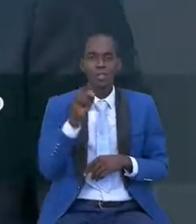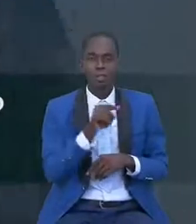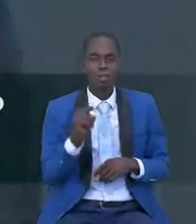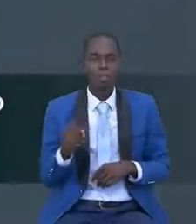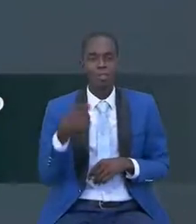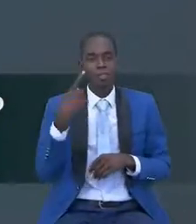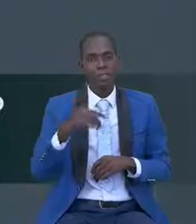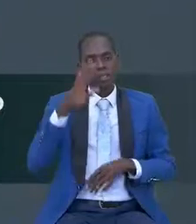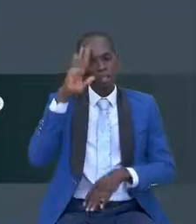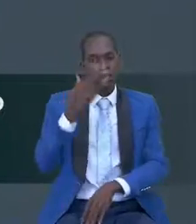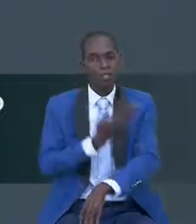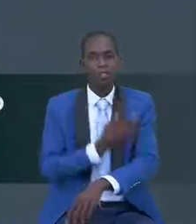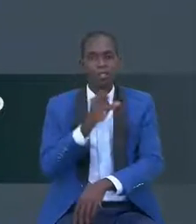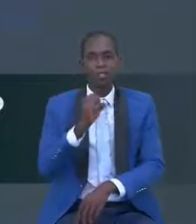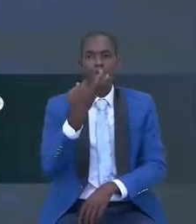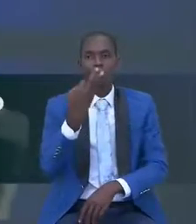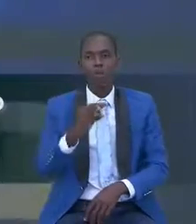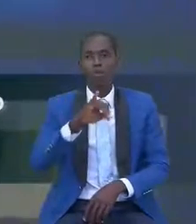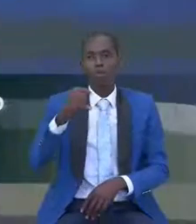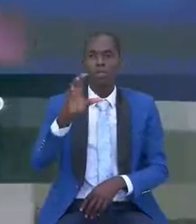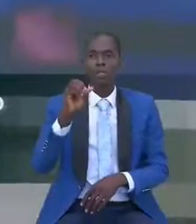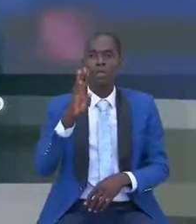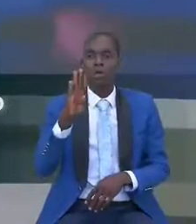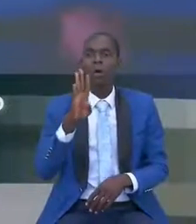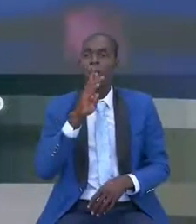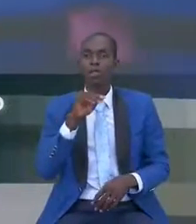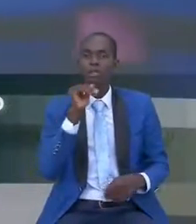Jacob, vous n'avez pas été consumés.